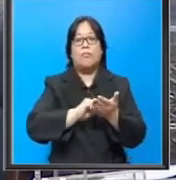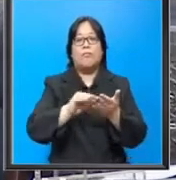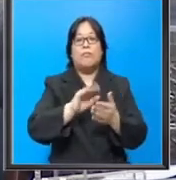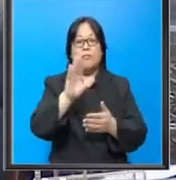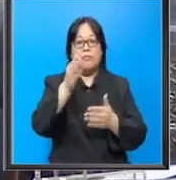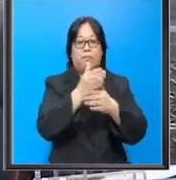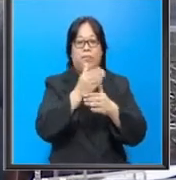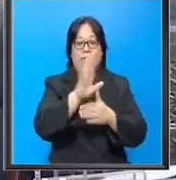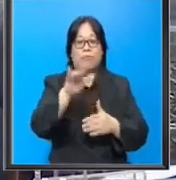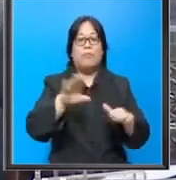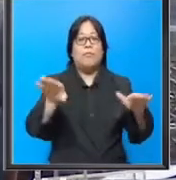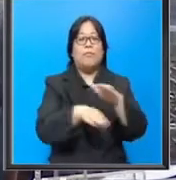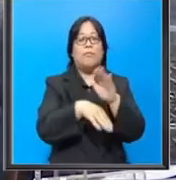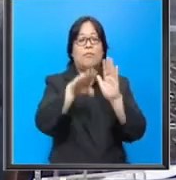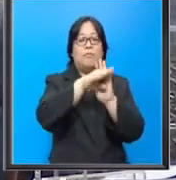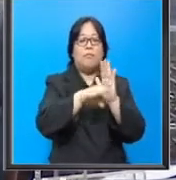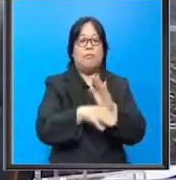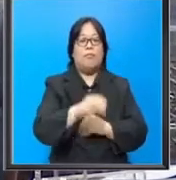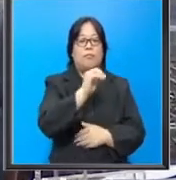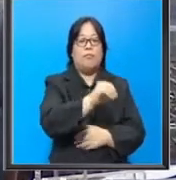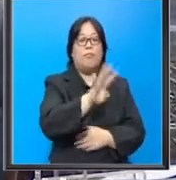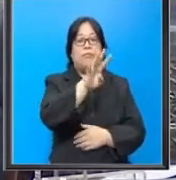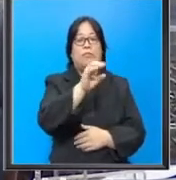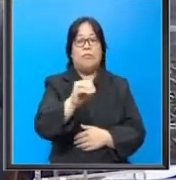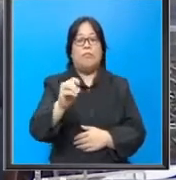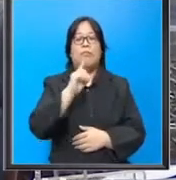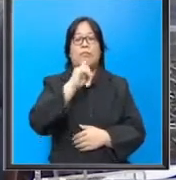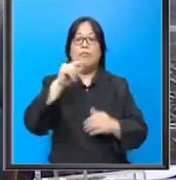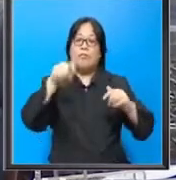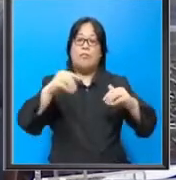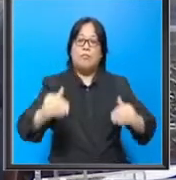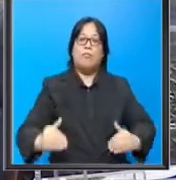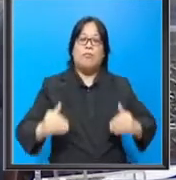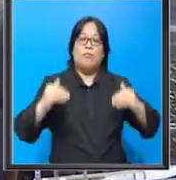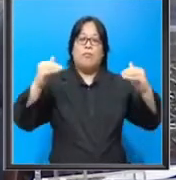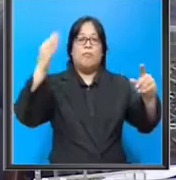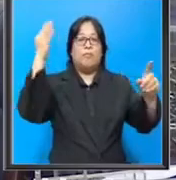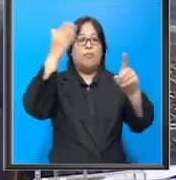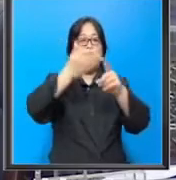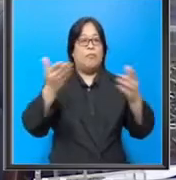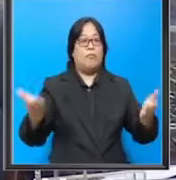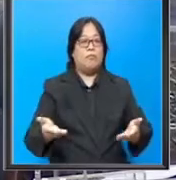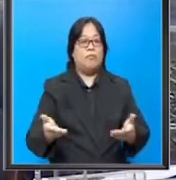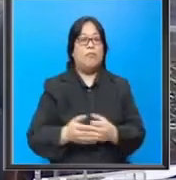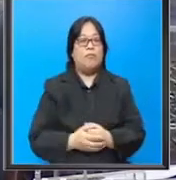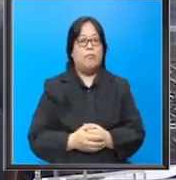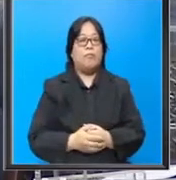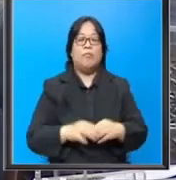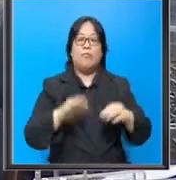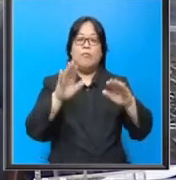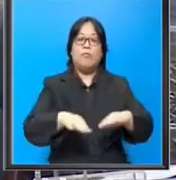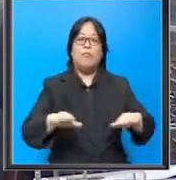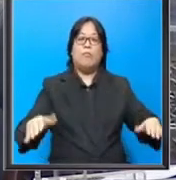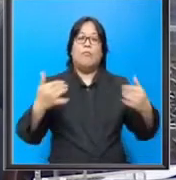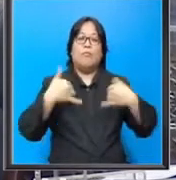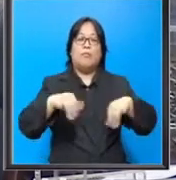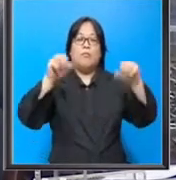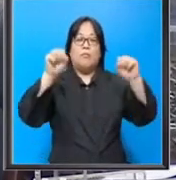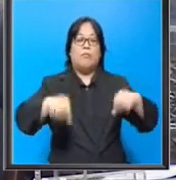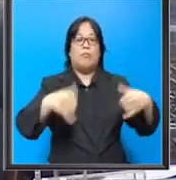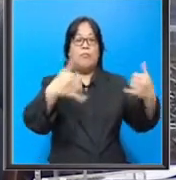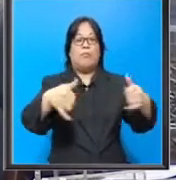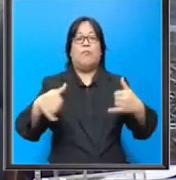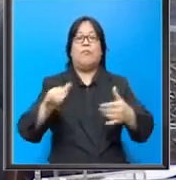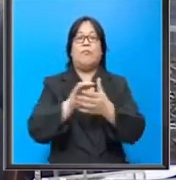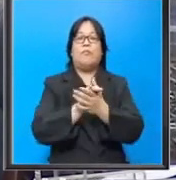celah di bawah butiran 040 sepatunya ditingkatkan bagi tujuan ini Hai agar kanak-kanak masih boleh